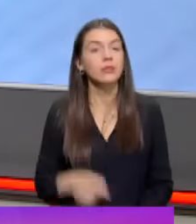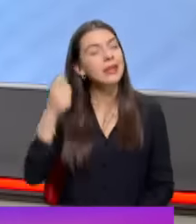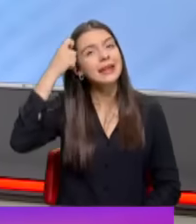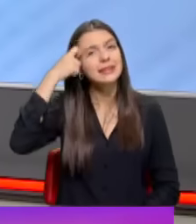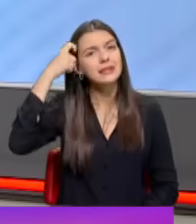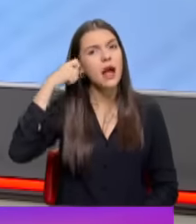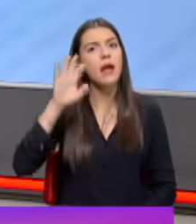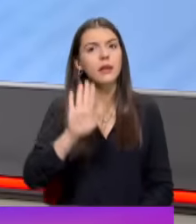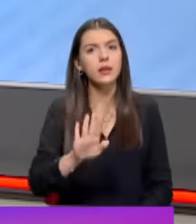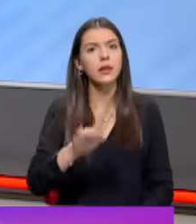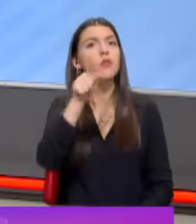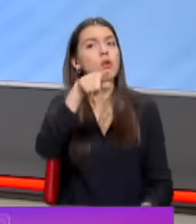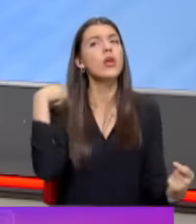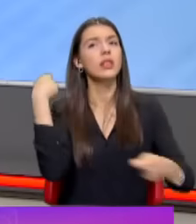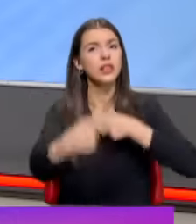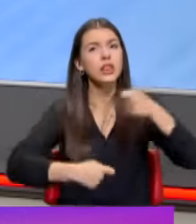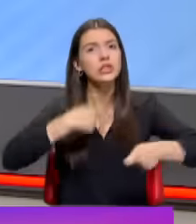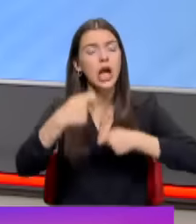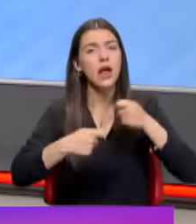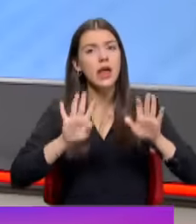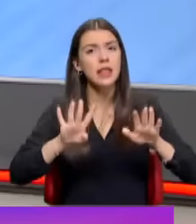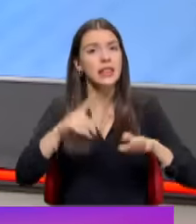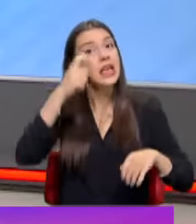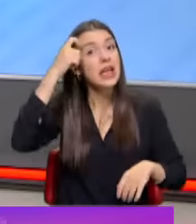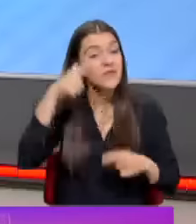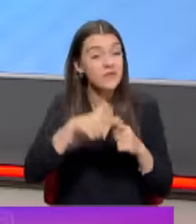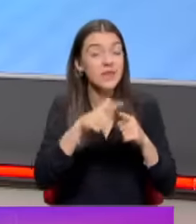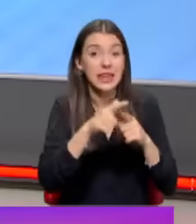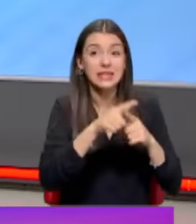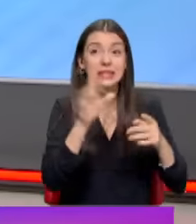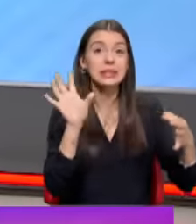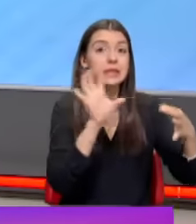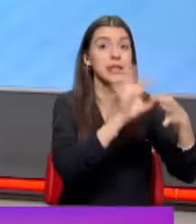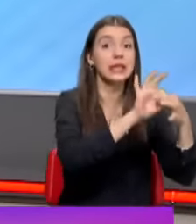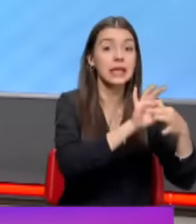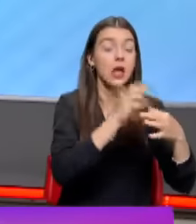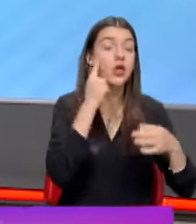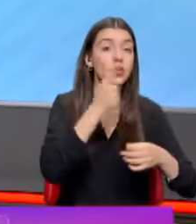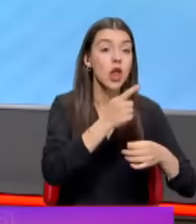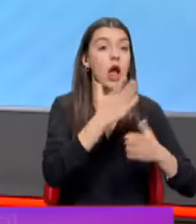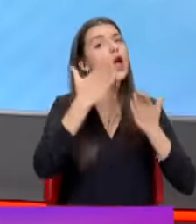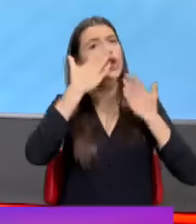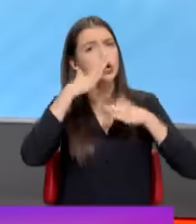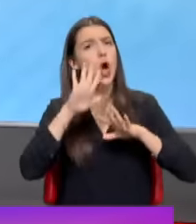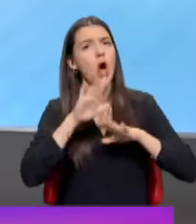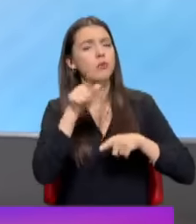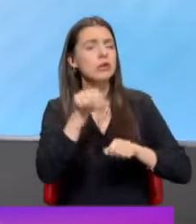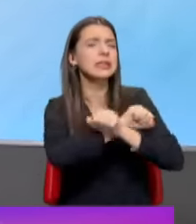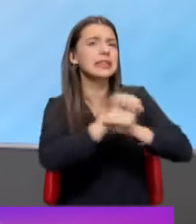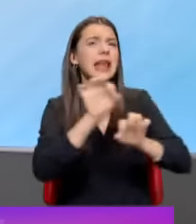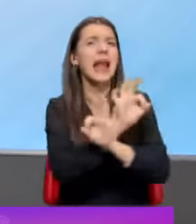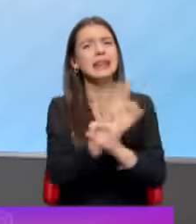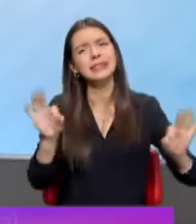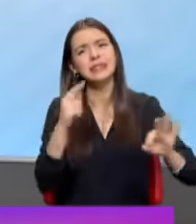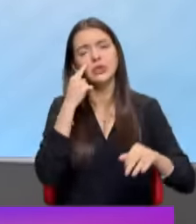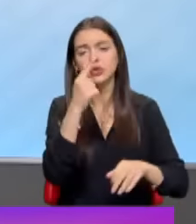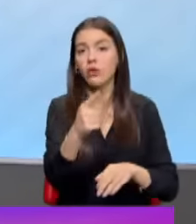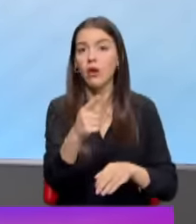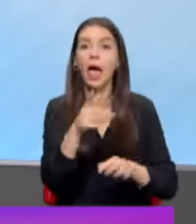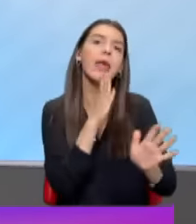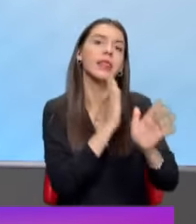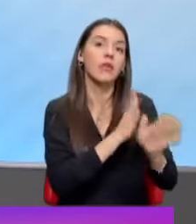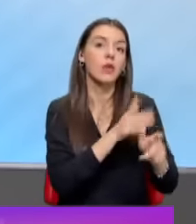İsrail'le bu ticaretin özellikle Filistin'i etkilemeyecek boyutta olanlarını, hani o kısmını, zararsız kısmını devam